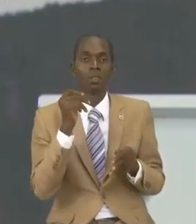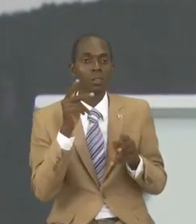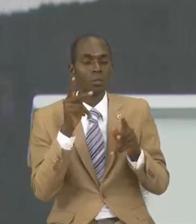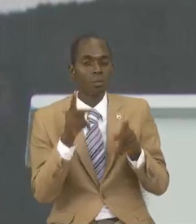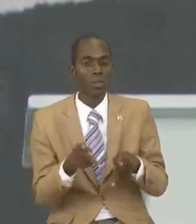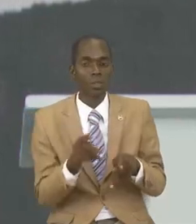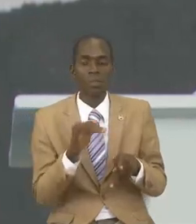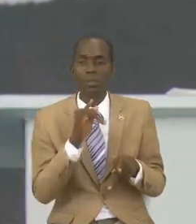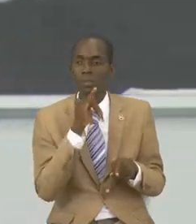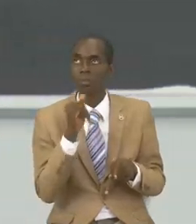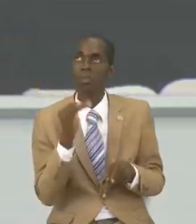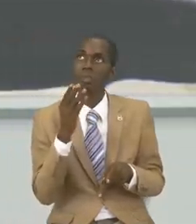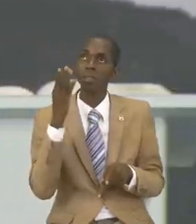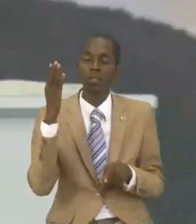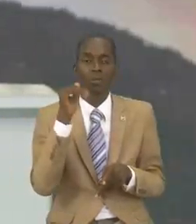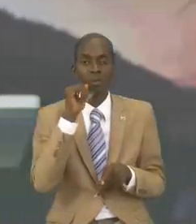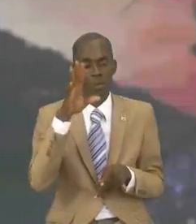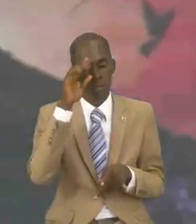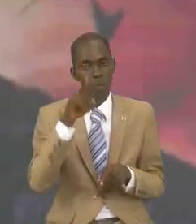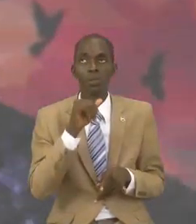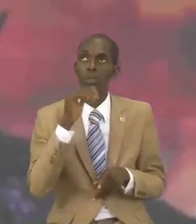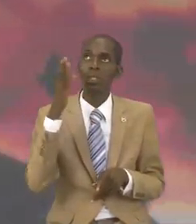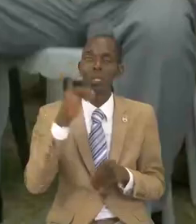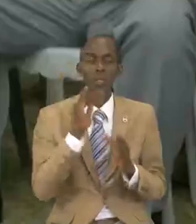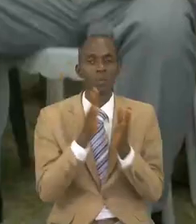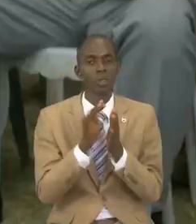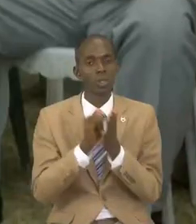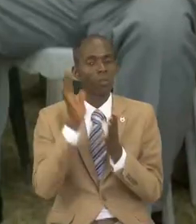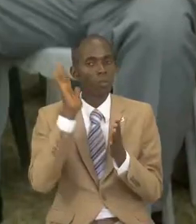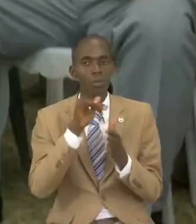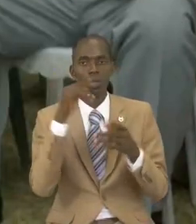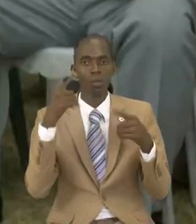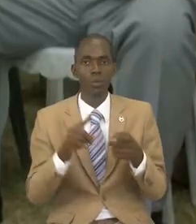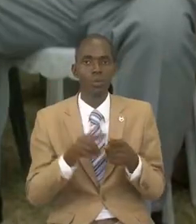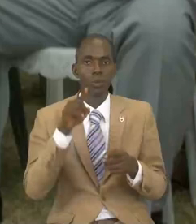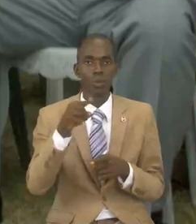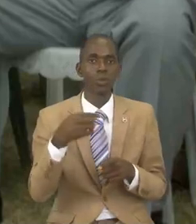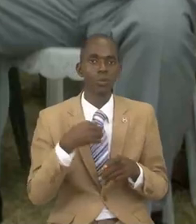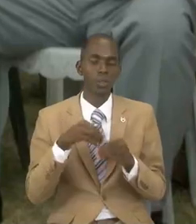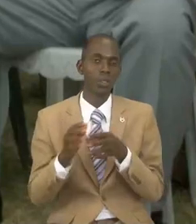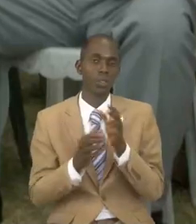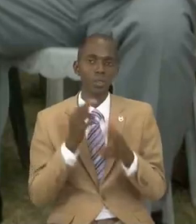puis, tu rates l'occasion. Je prie que cela ne t'arrive pas.